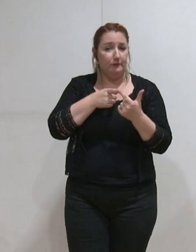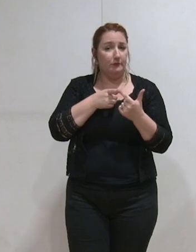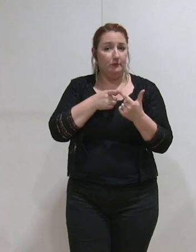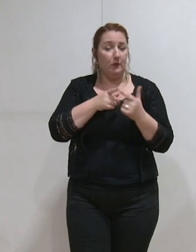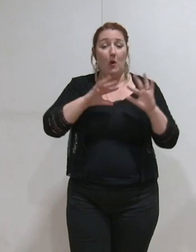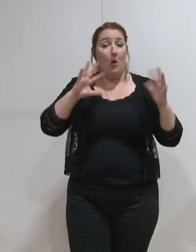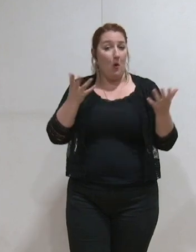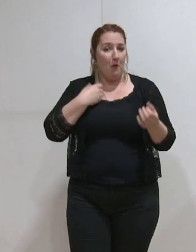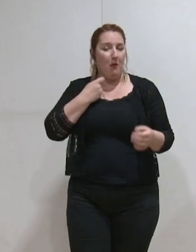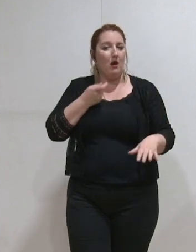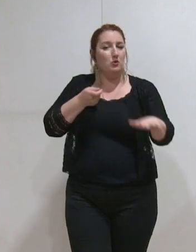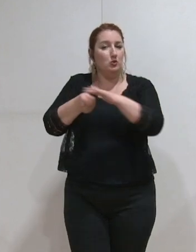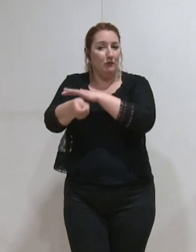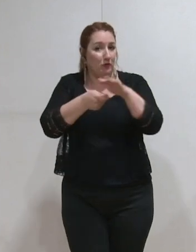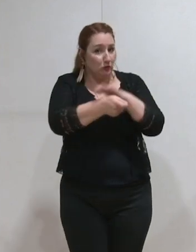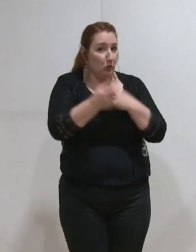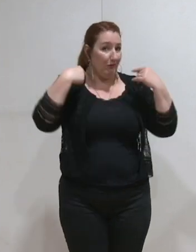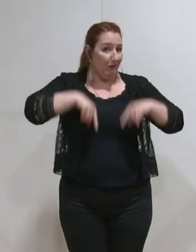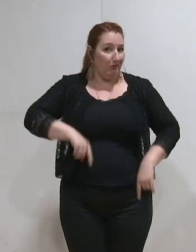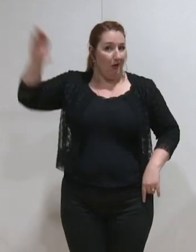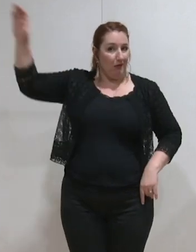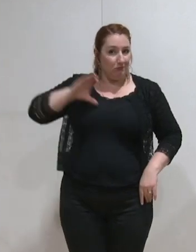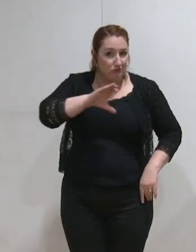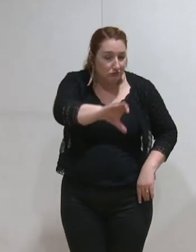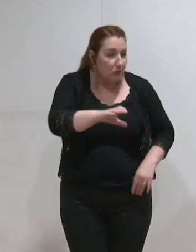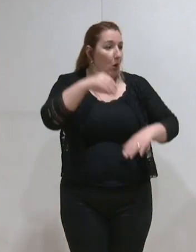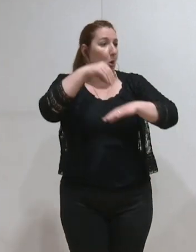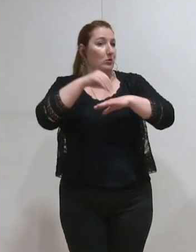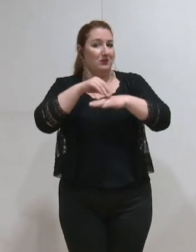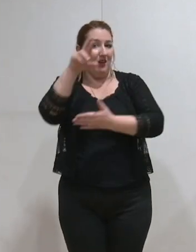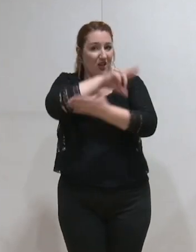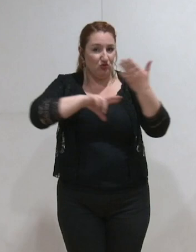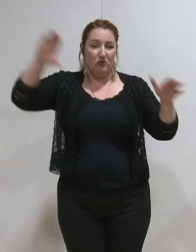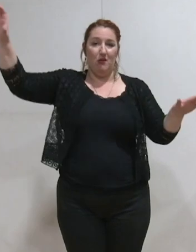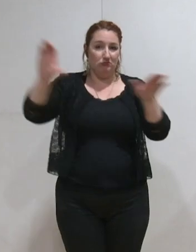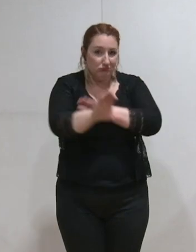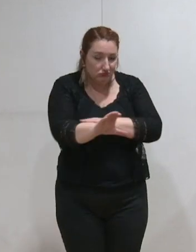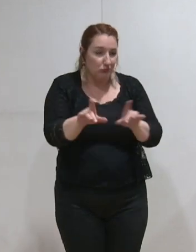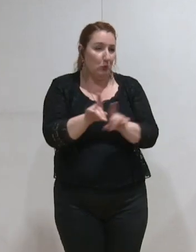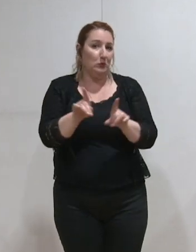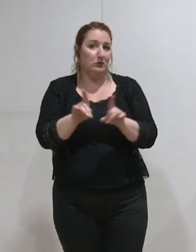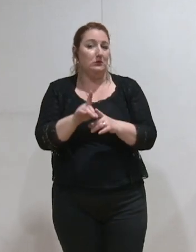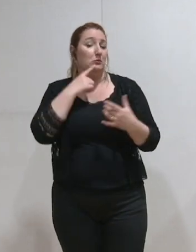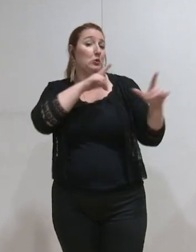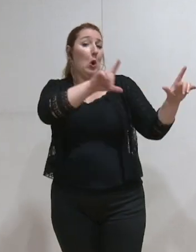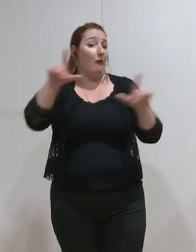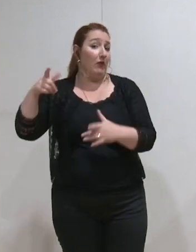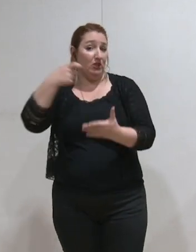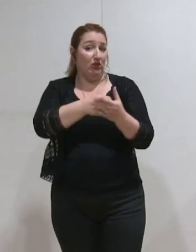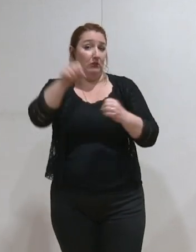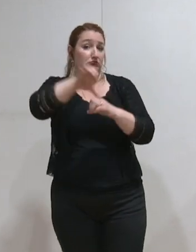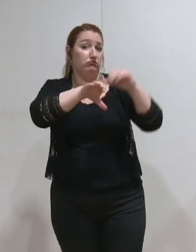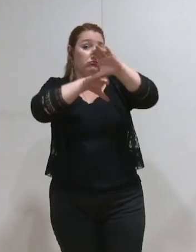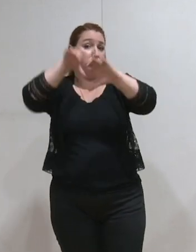que nous Pons avoir également de l'état du conseil régional également pour l'acquisition de de ces œuvres à la fois